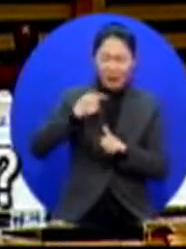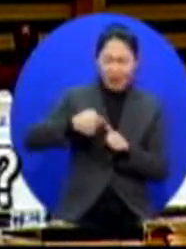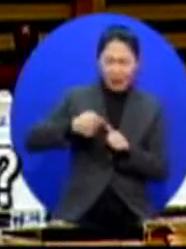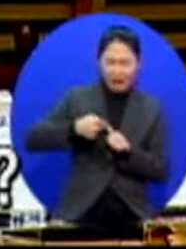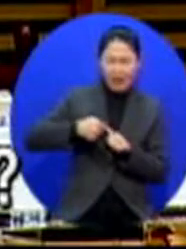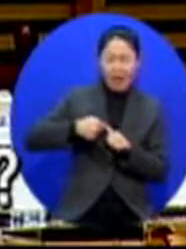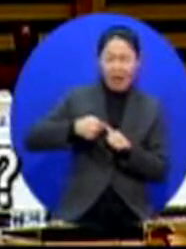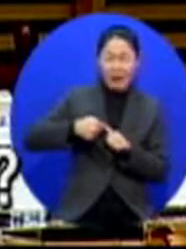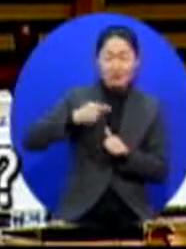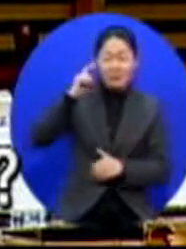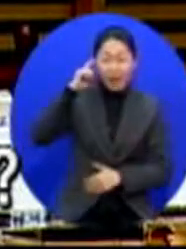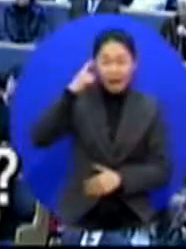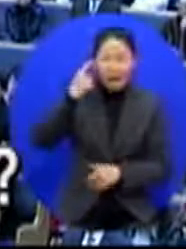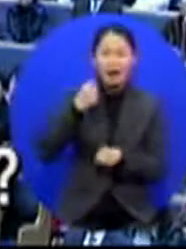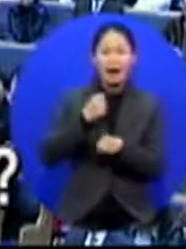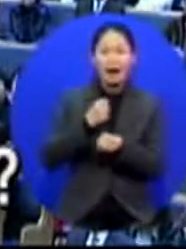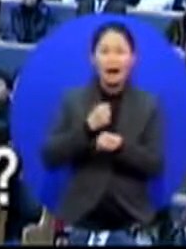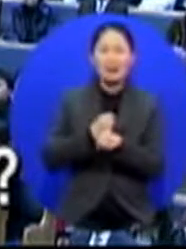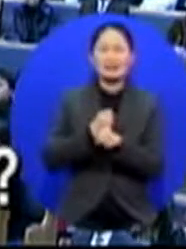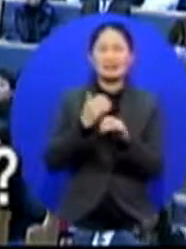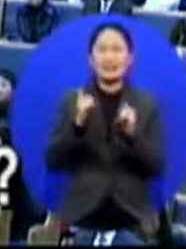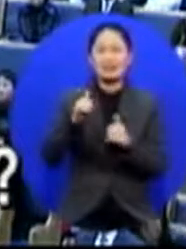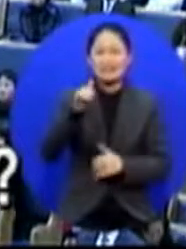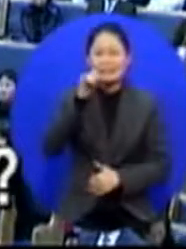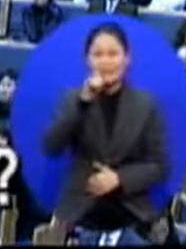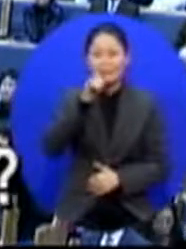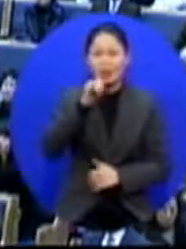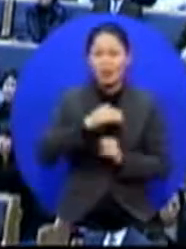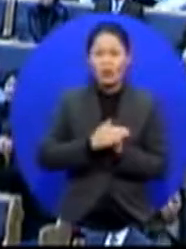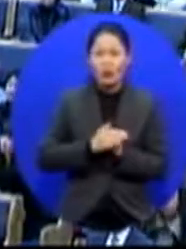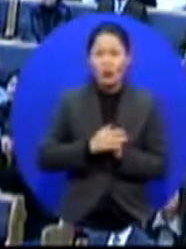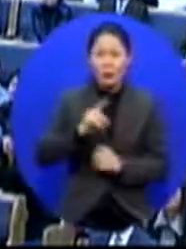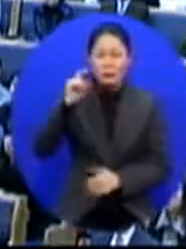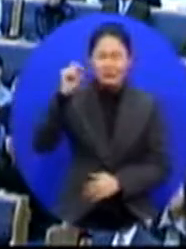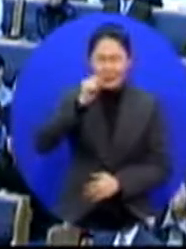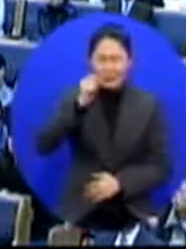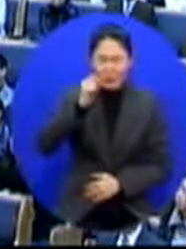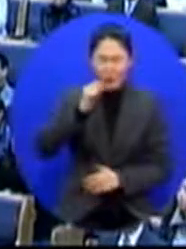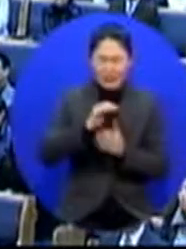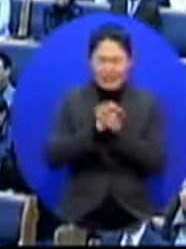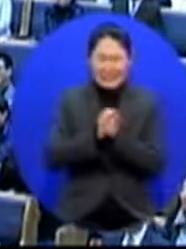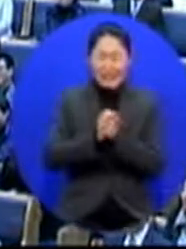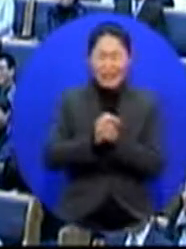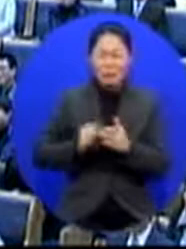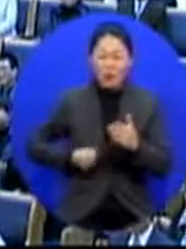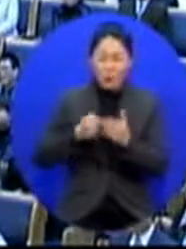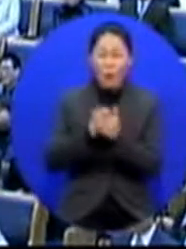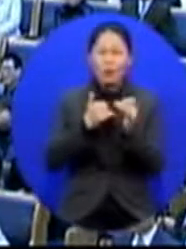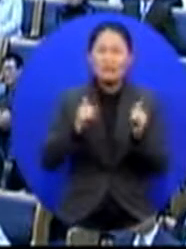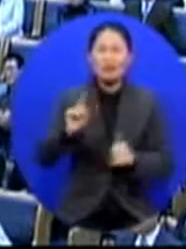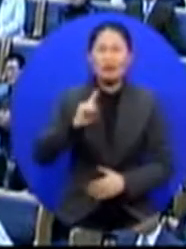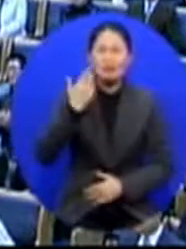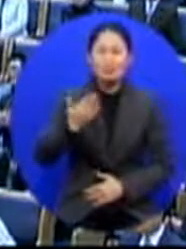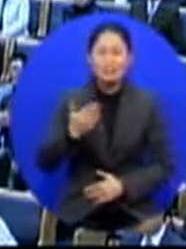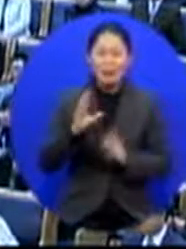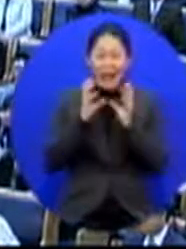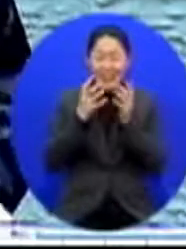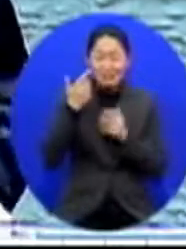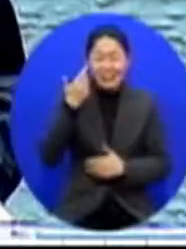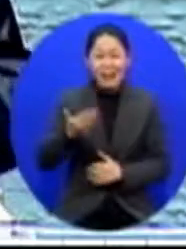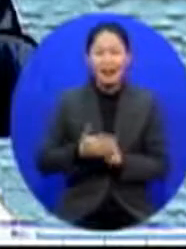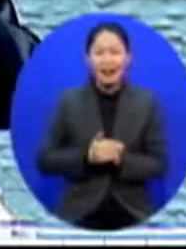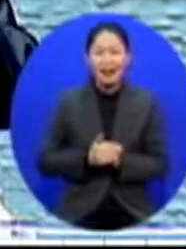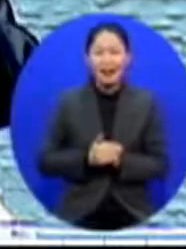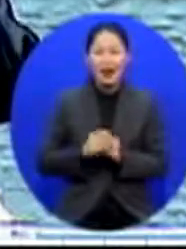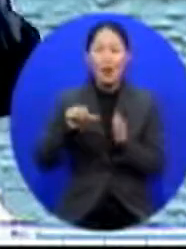분들 혹 게시 지어 배 무슨 새벽기도 용사는 무 서재 되기도 용 사니까 어린애들이 미까 지금